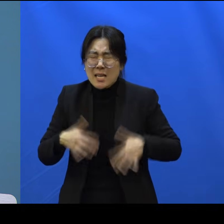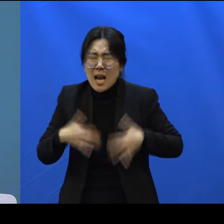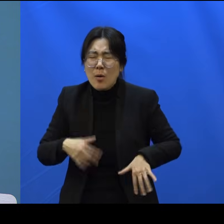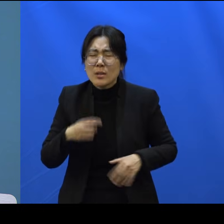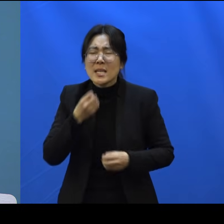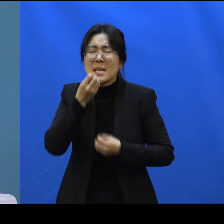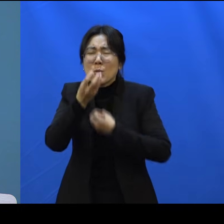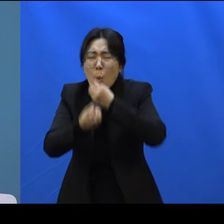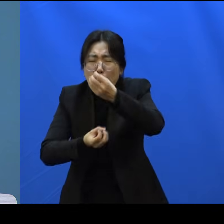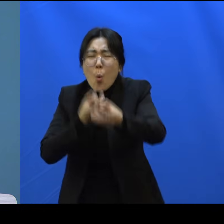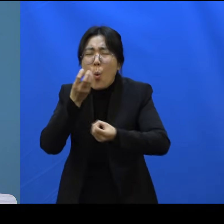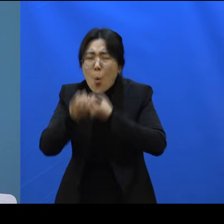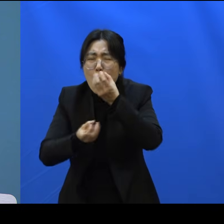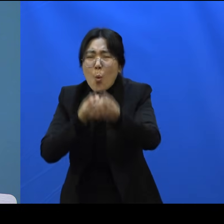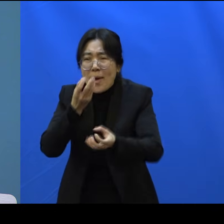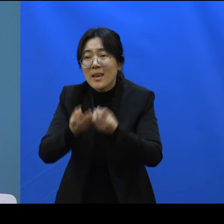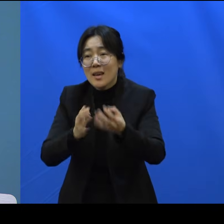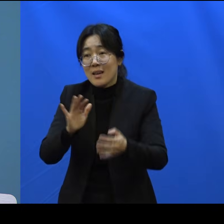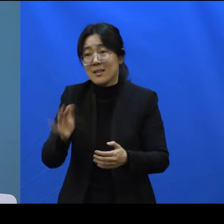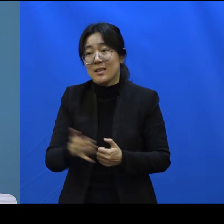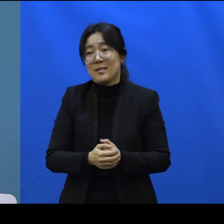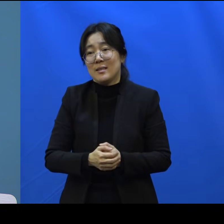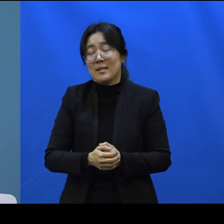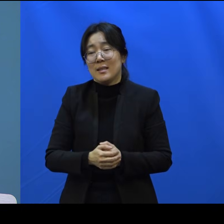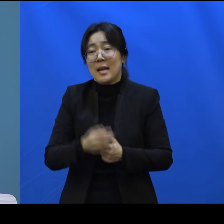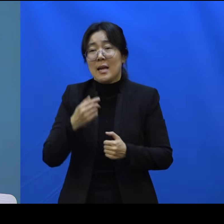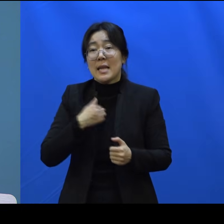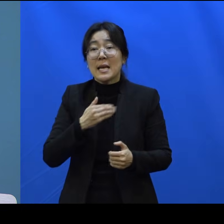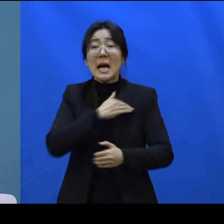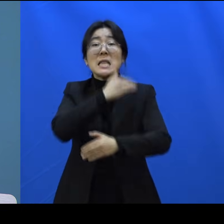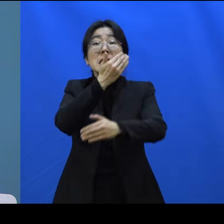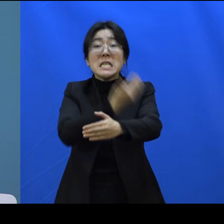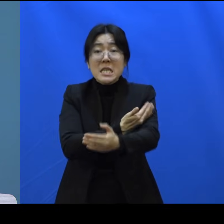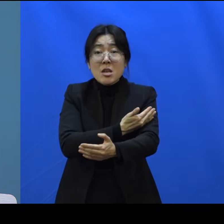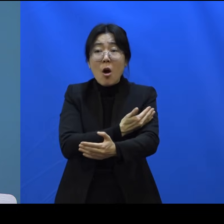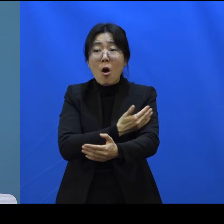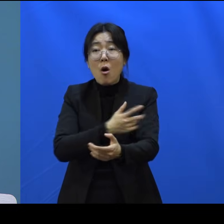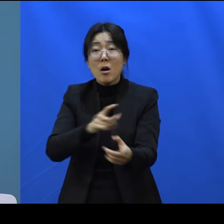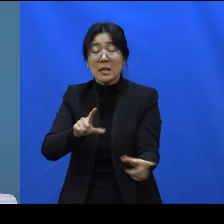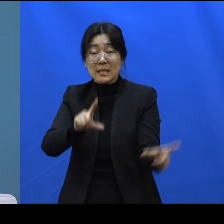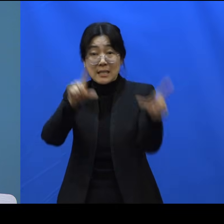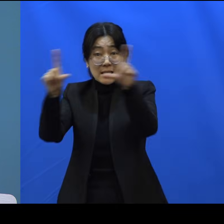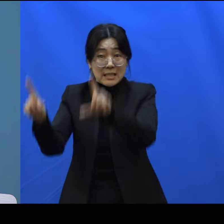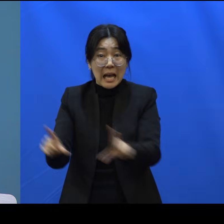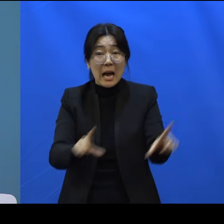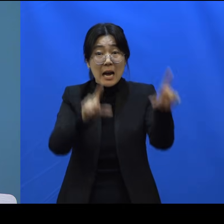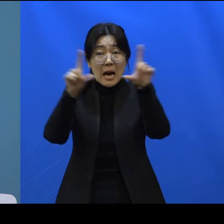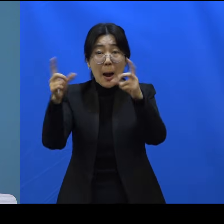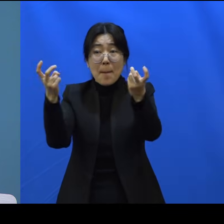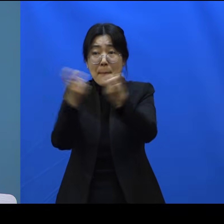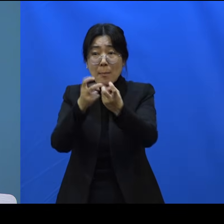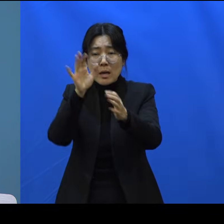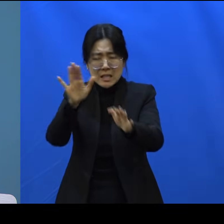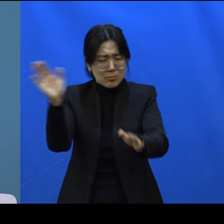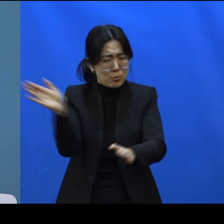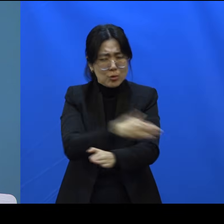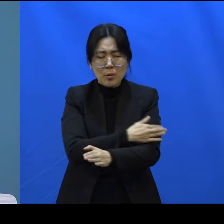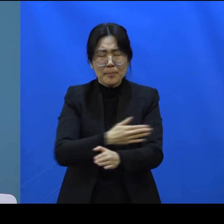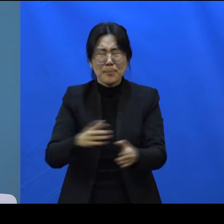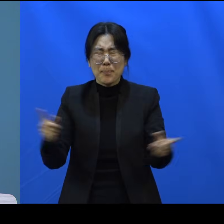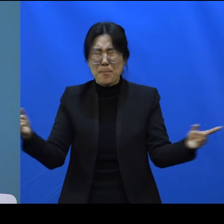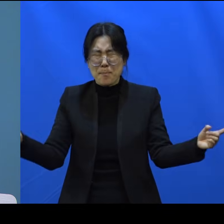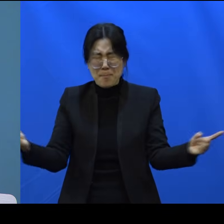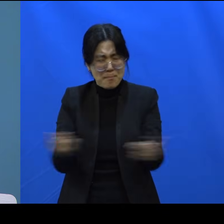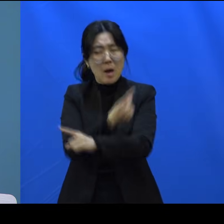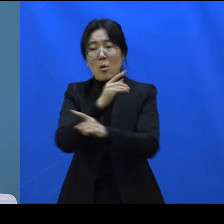오늘 우리가 우리의 삶을 살아가게 하는, 능력 있는 삶을 살게 하는 프린시플, 원리라는 거예요. 원리는 안